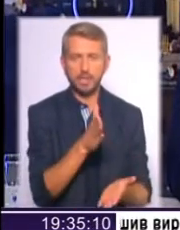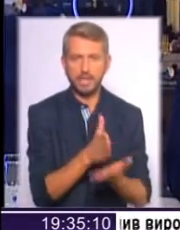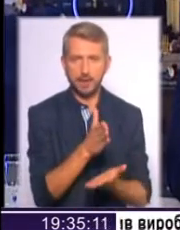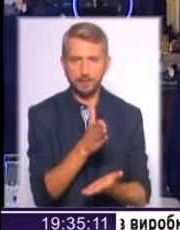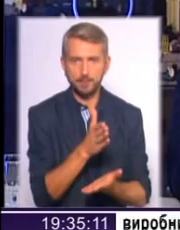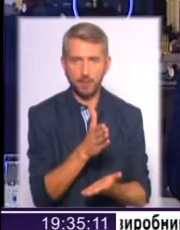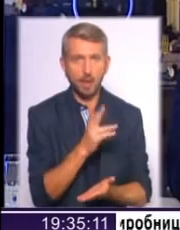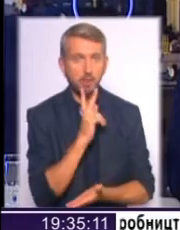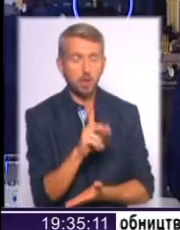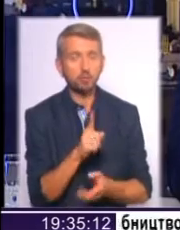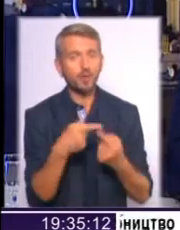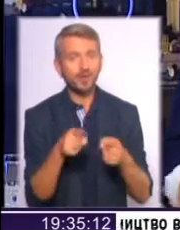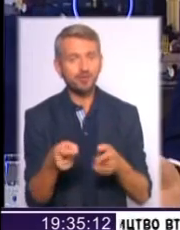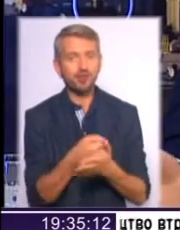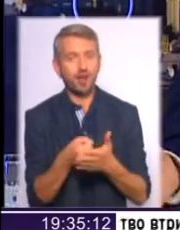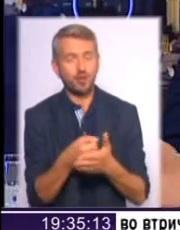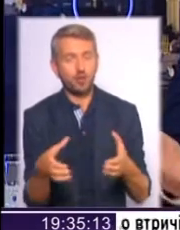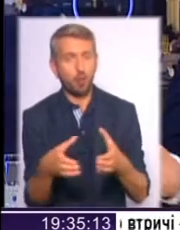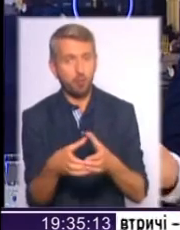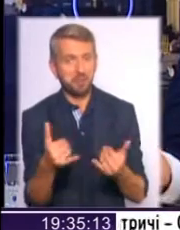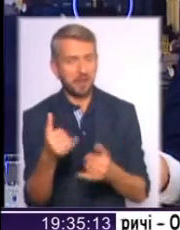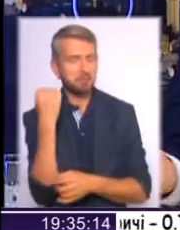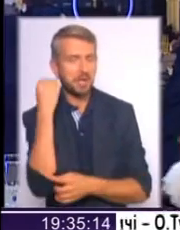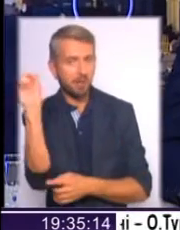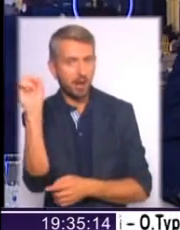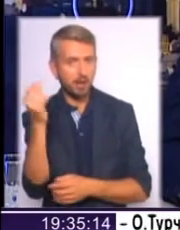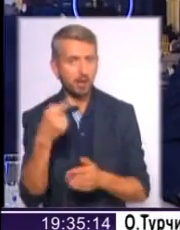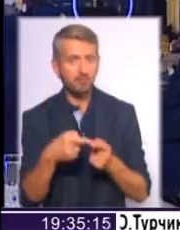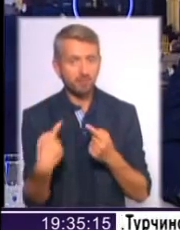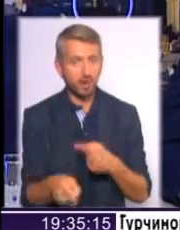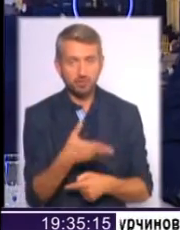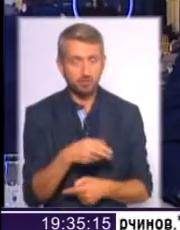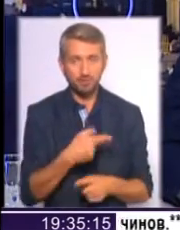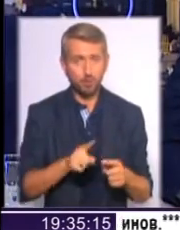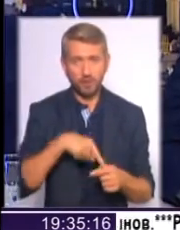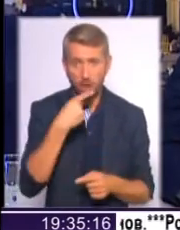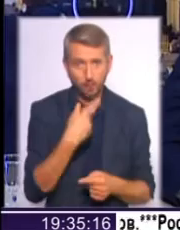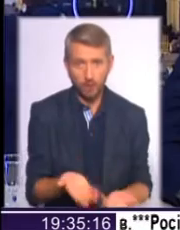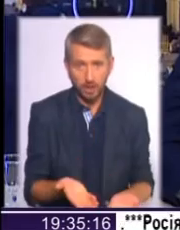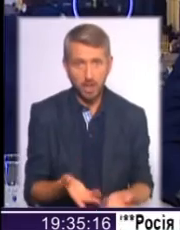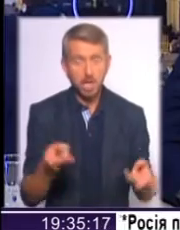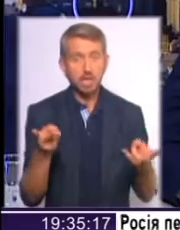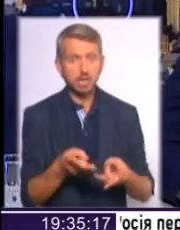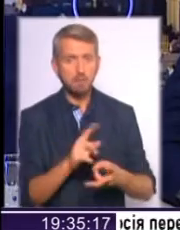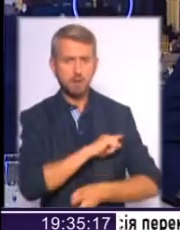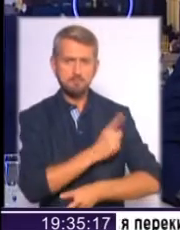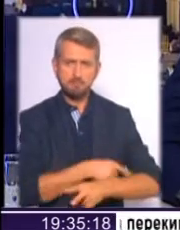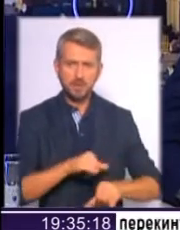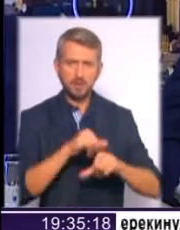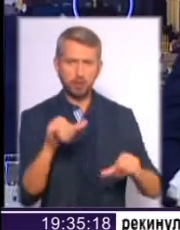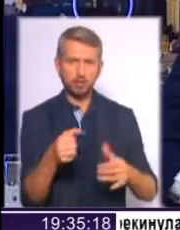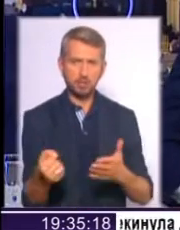бачимо, що інше лобі зараз перемагає, інакше б ми про це не говорили. Це логічно, логічно. Треба підсилювати і лобі, і